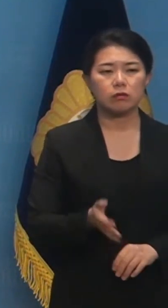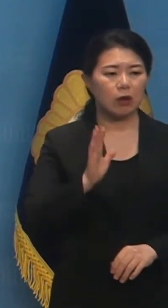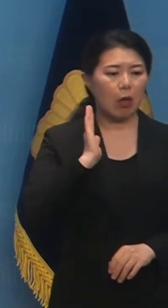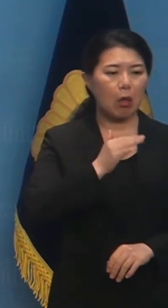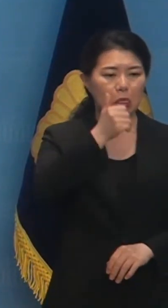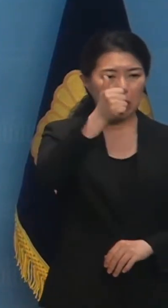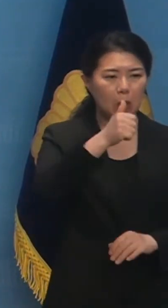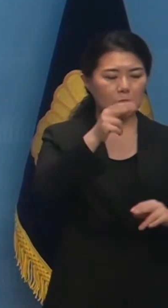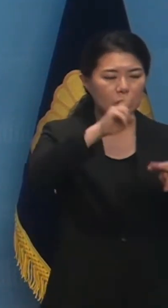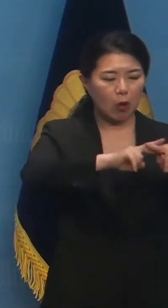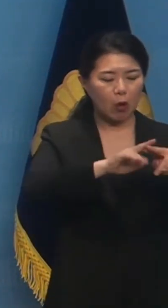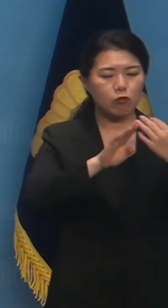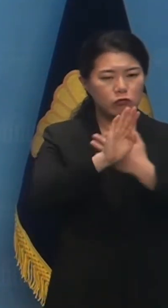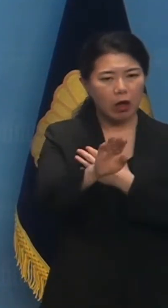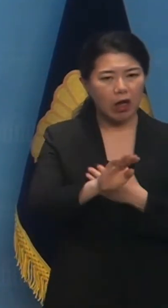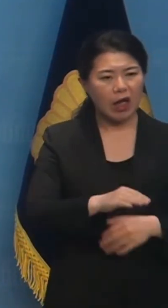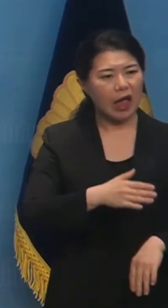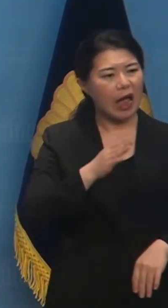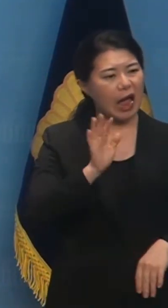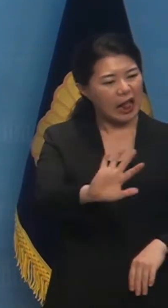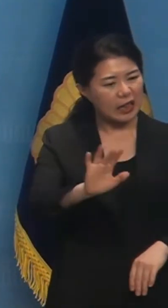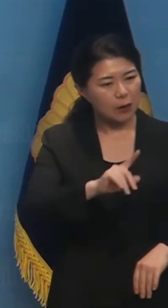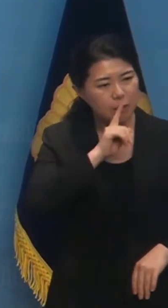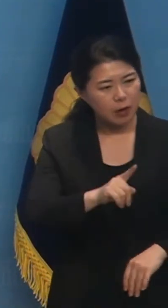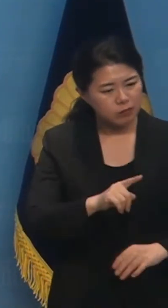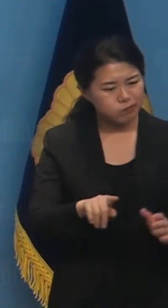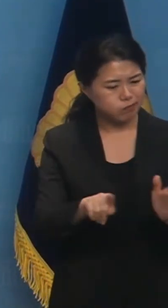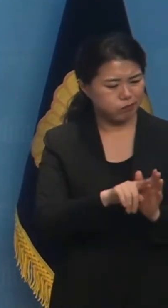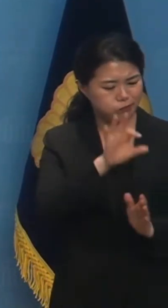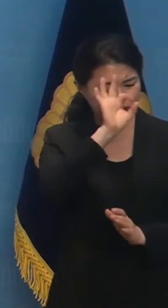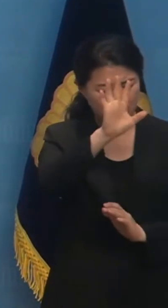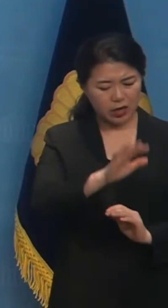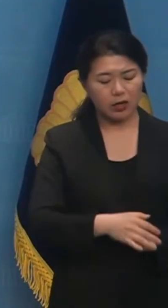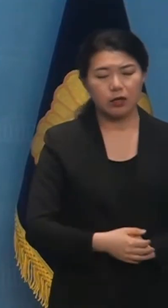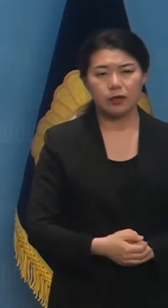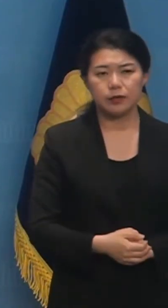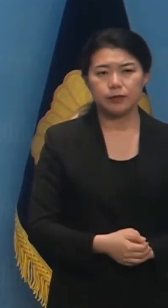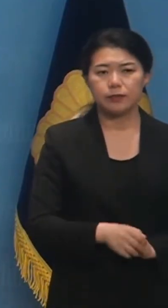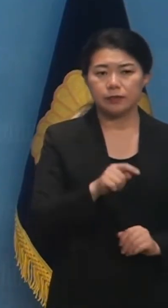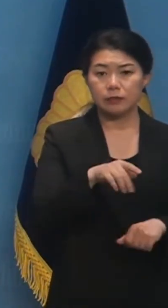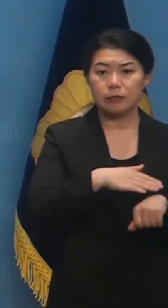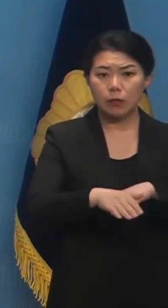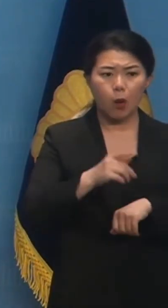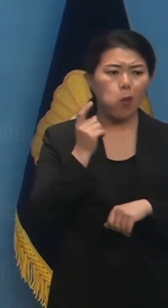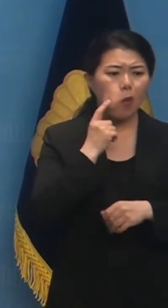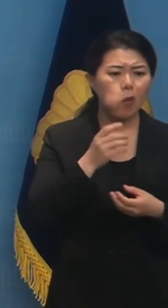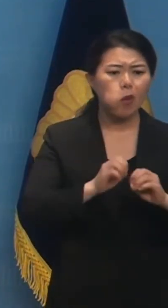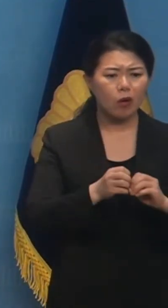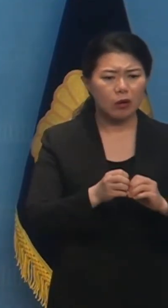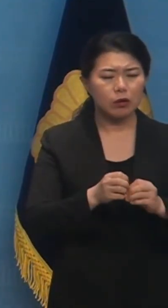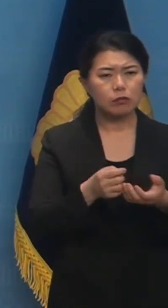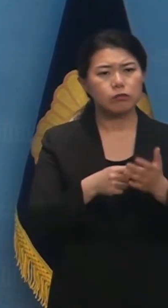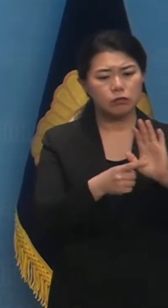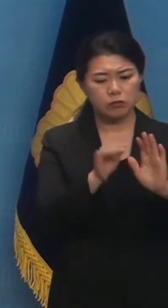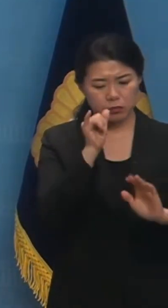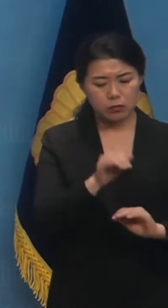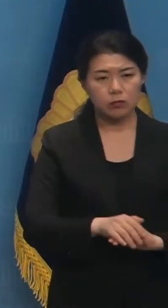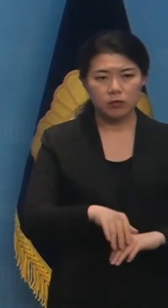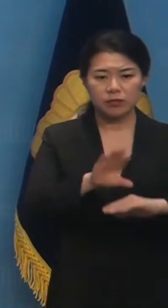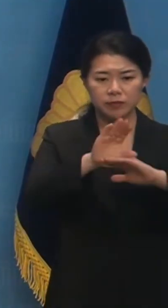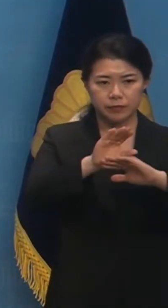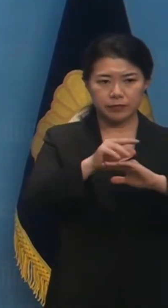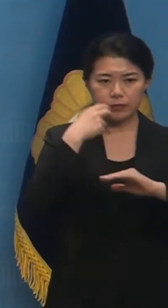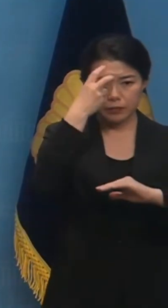대통령 되면 하지 않겠다. 누가 이걸 믿을 수 있겠는가? 라는 허위 사실을 표했습니다. 이는